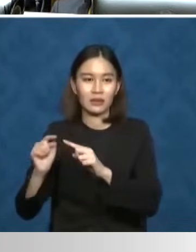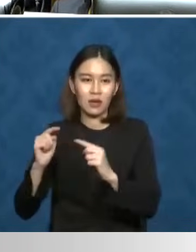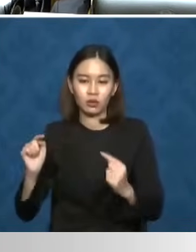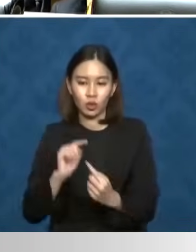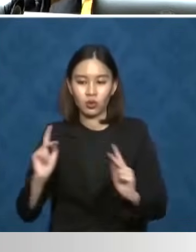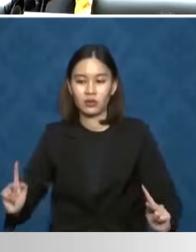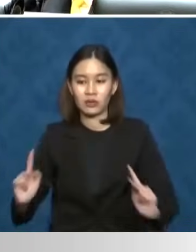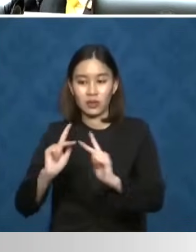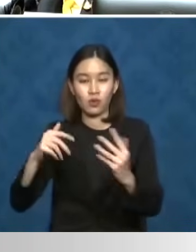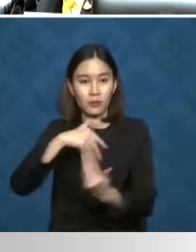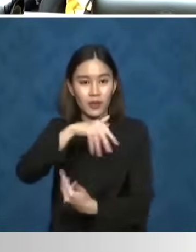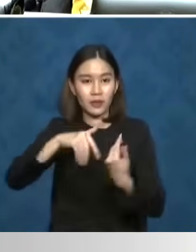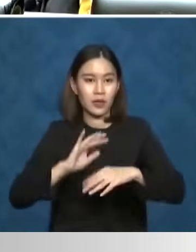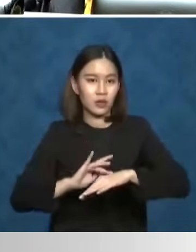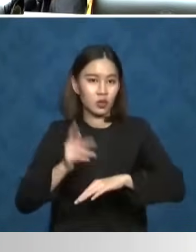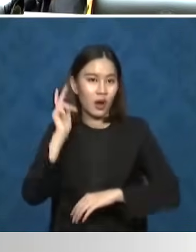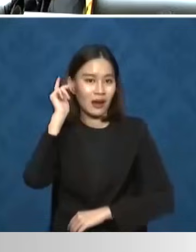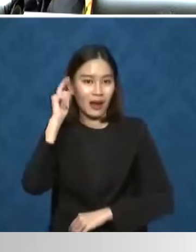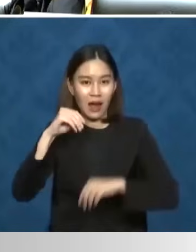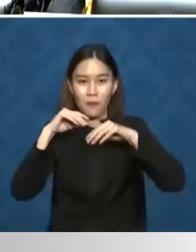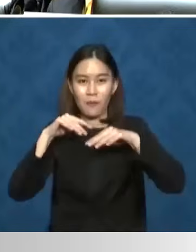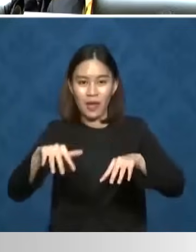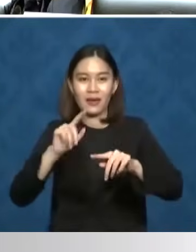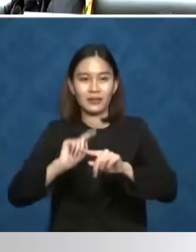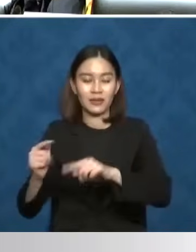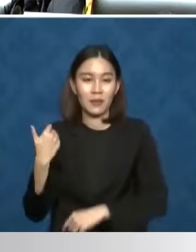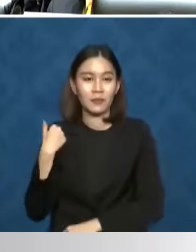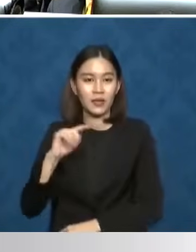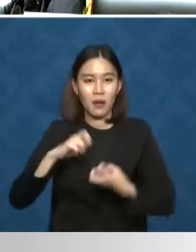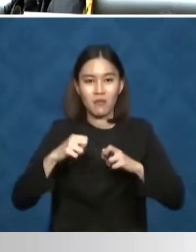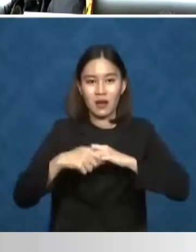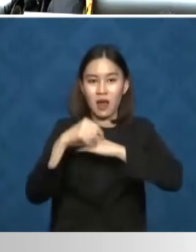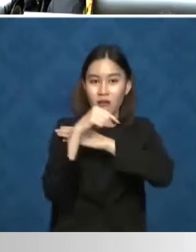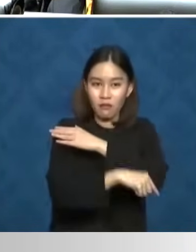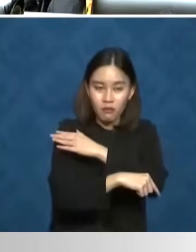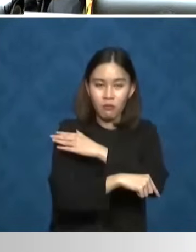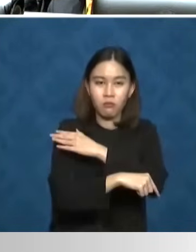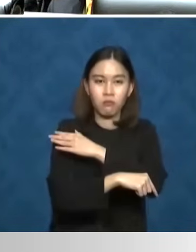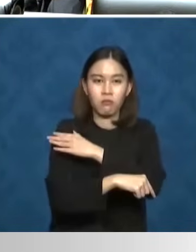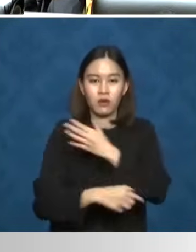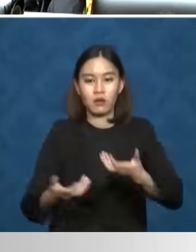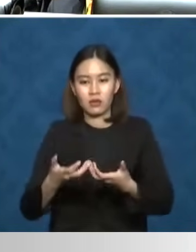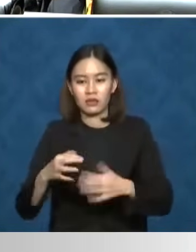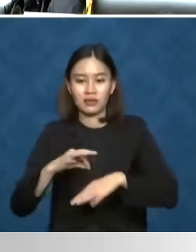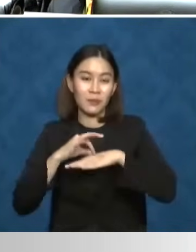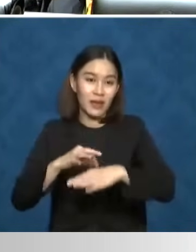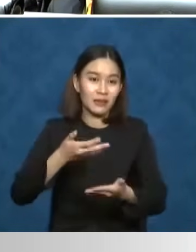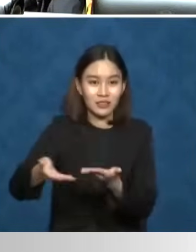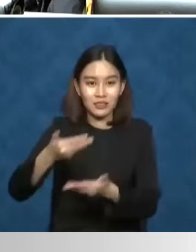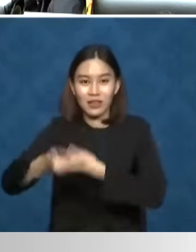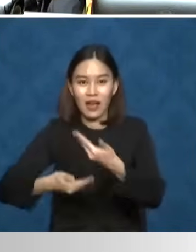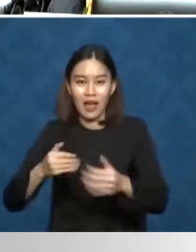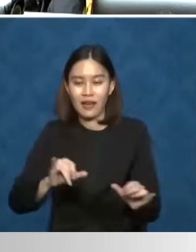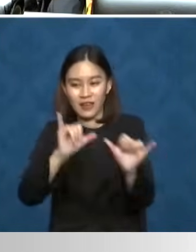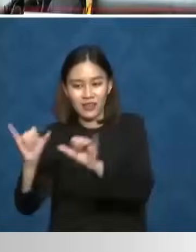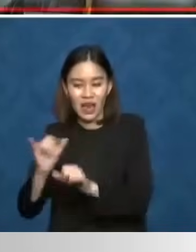ชาติและสิ่งแวดล้อมตามที่เป็นข่าวตามสื่อต่างๆไม่ว่าจะเป็นปัญหาทุจริตคอร์รัปชันการซื้อขายตำแหน่งการโยกย้ายแต่